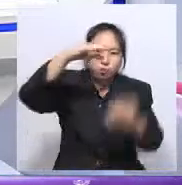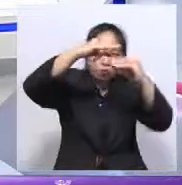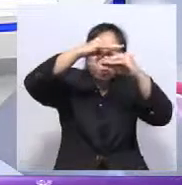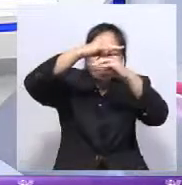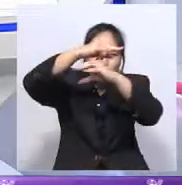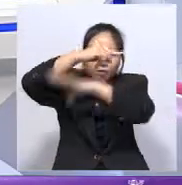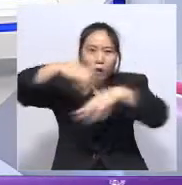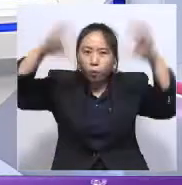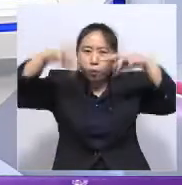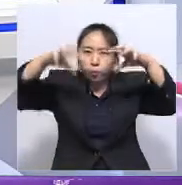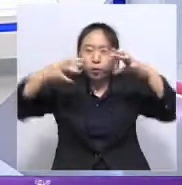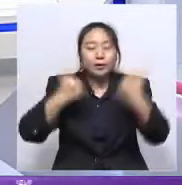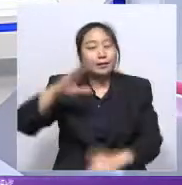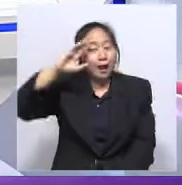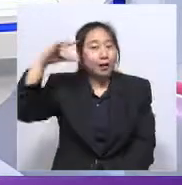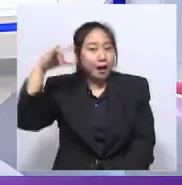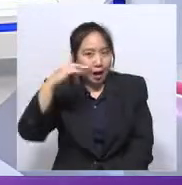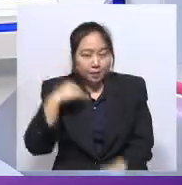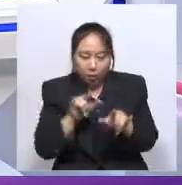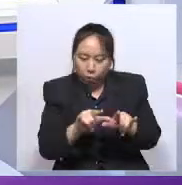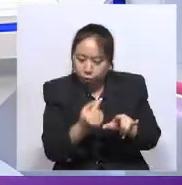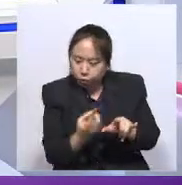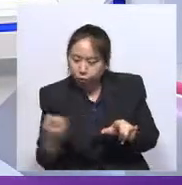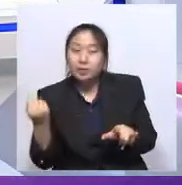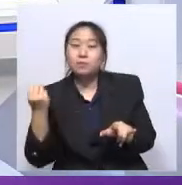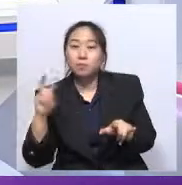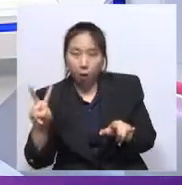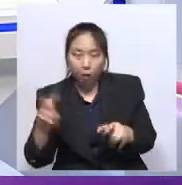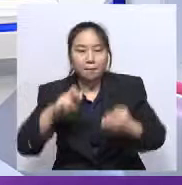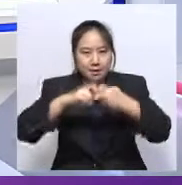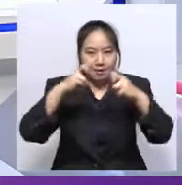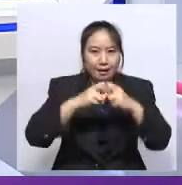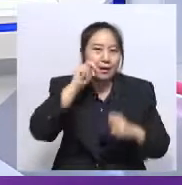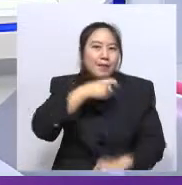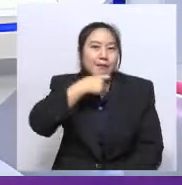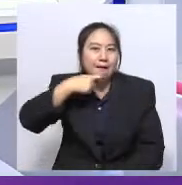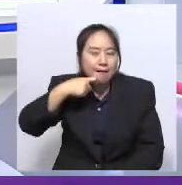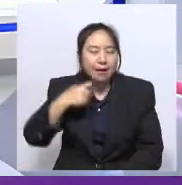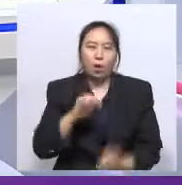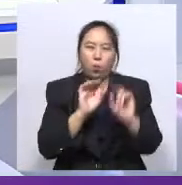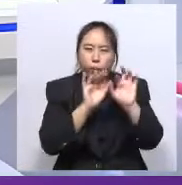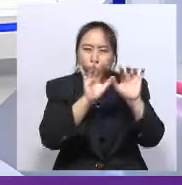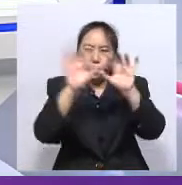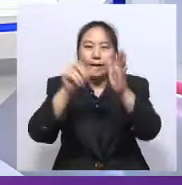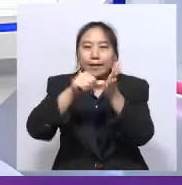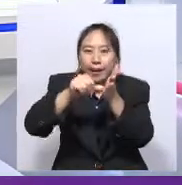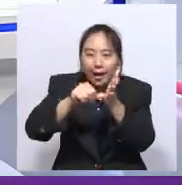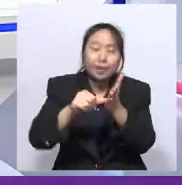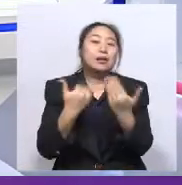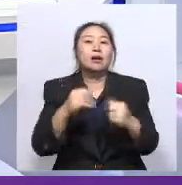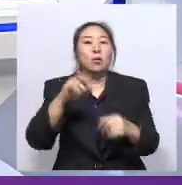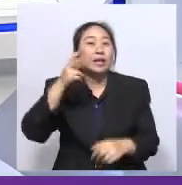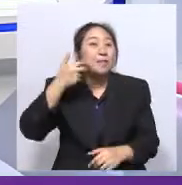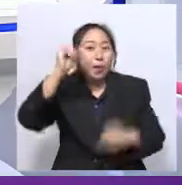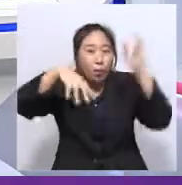ทางกองทัพอากาศได้ส่งหน่วยบินฝนหลวง12เครื่องนะครับเข้าไปแก้ไขปัญหาภัยแล้งแล้วก็หมอกควันและยับยั้งลูกเห็บก็จะเริ่ม